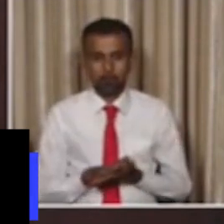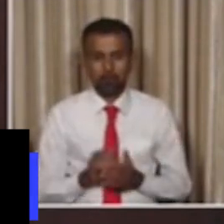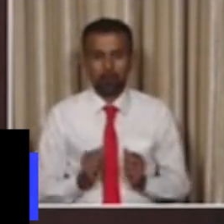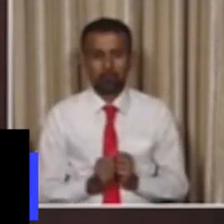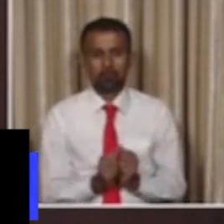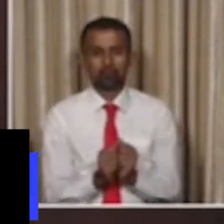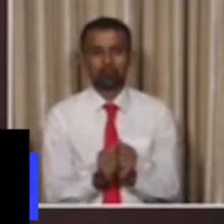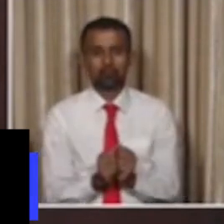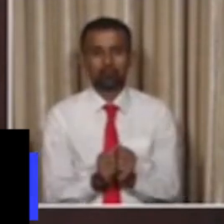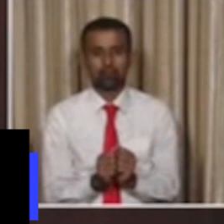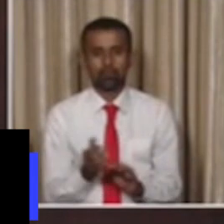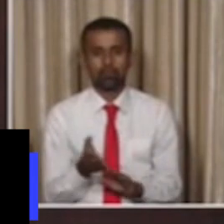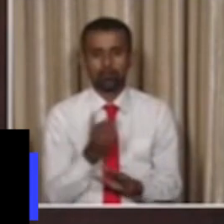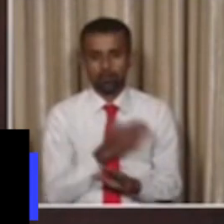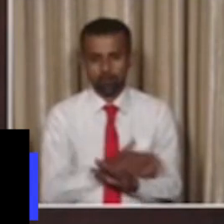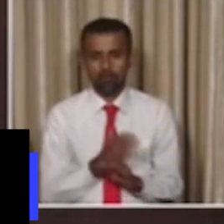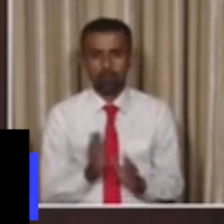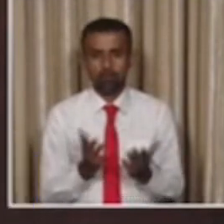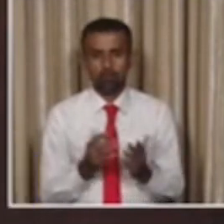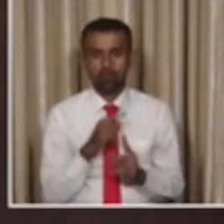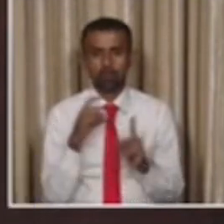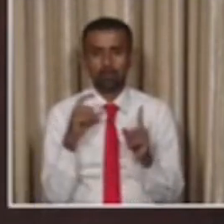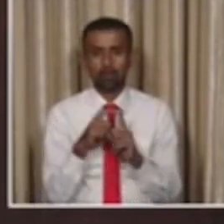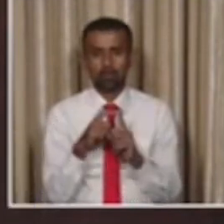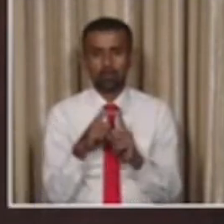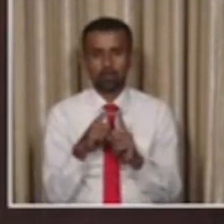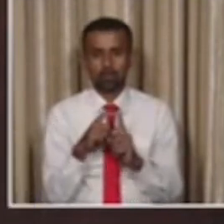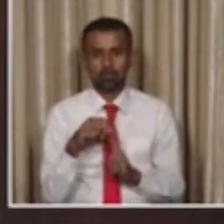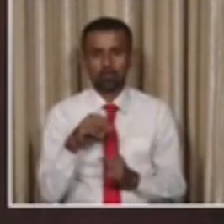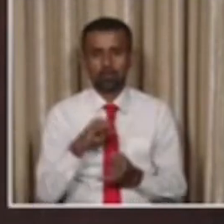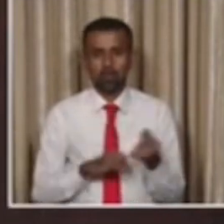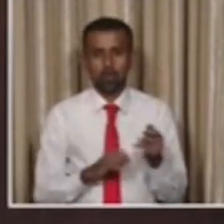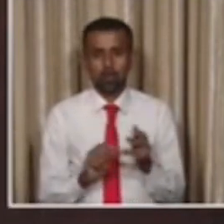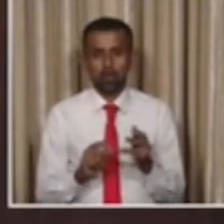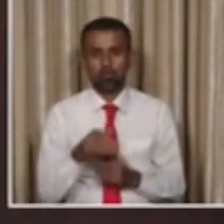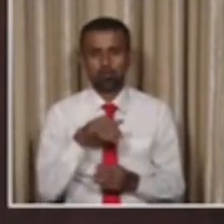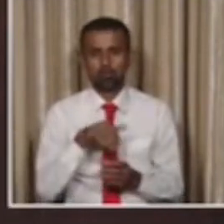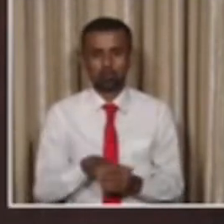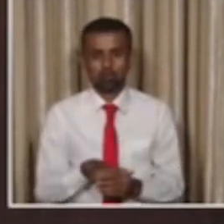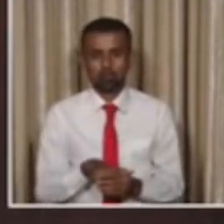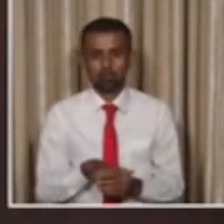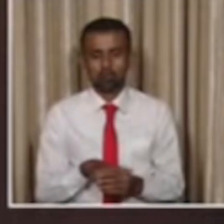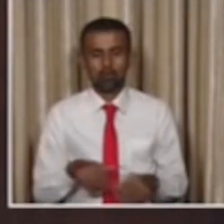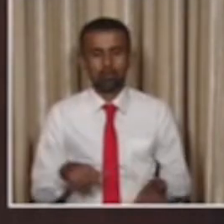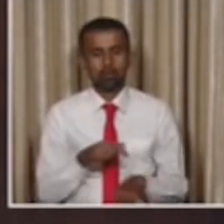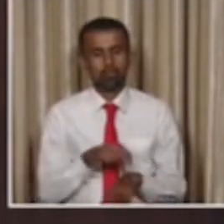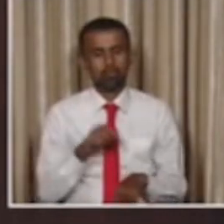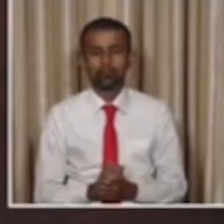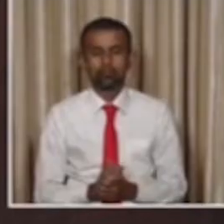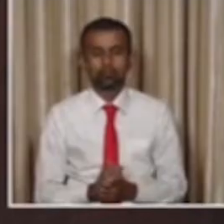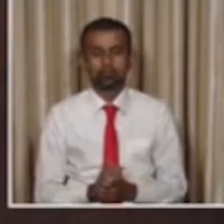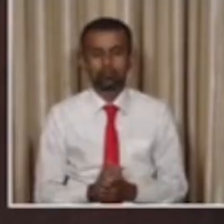ක්‍රියාදාමය කලින් ක්‍රියාත්මක කරමින් තිබුණේ දිස්ත්‍රික් ප්‍රාදේශීය ලේකම් කාර්යාල තුලින්. නමුත් දැන් මේක